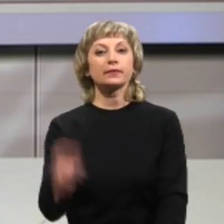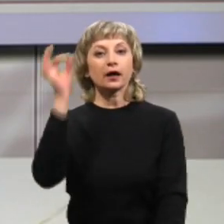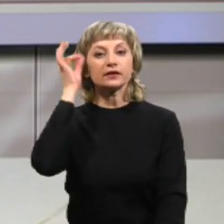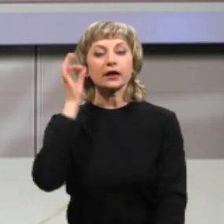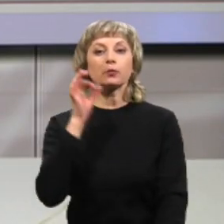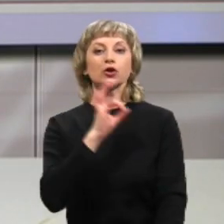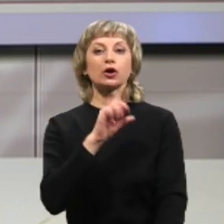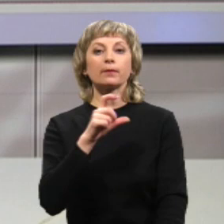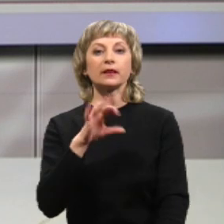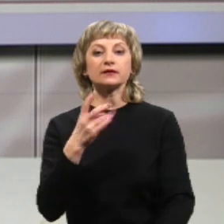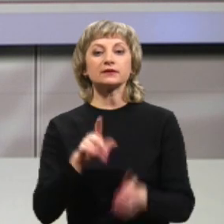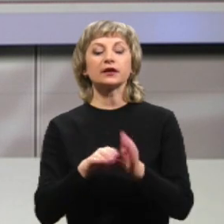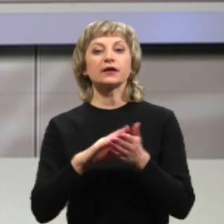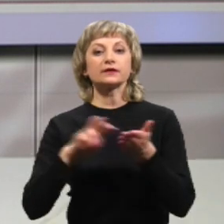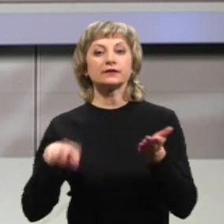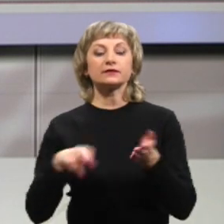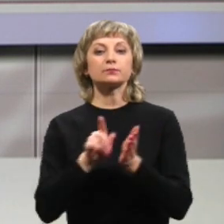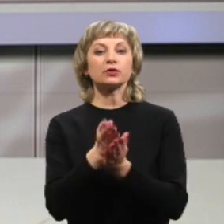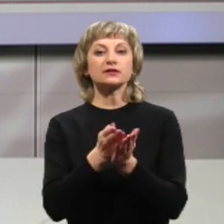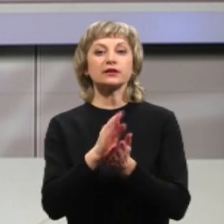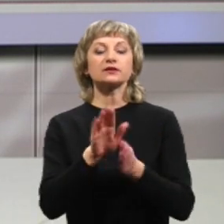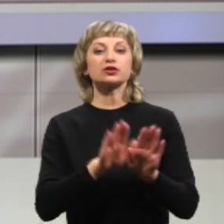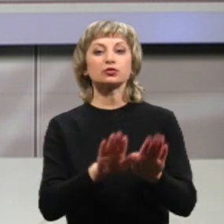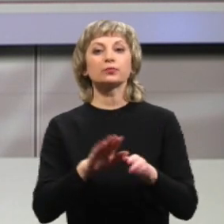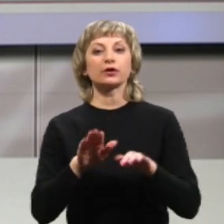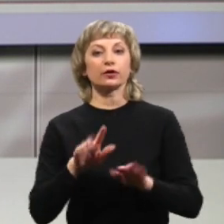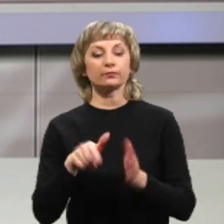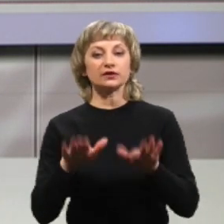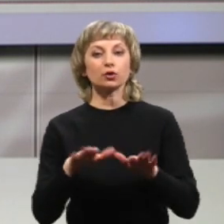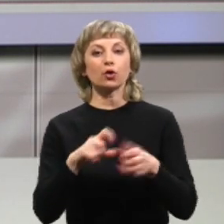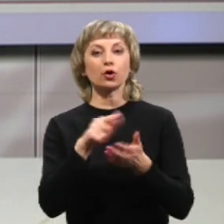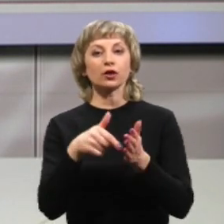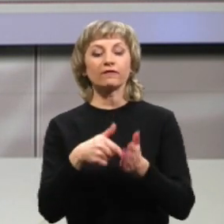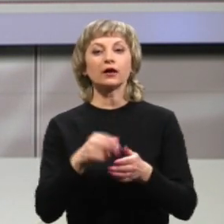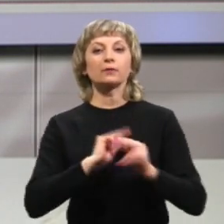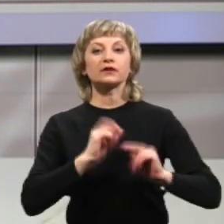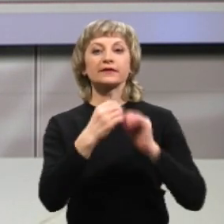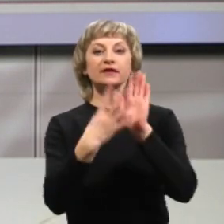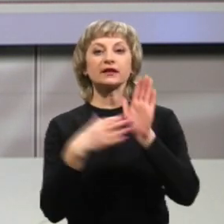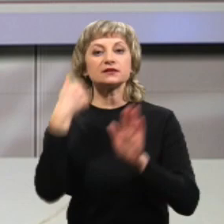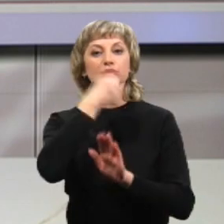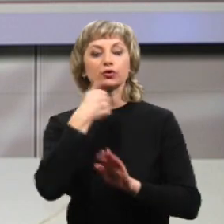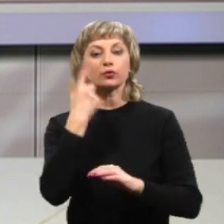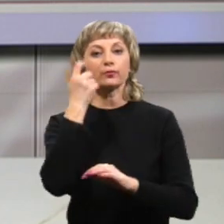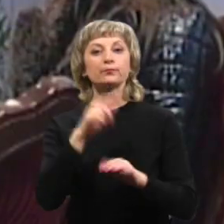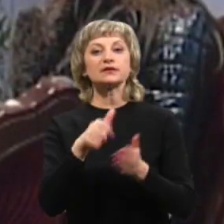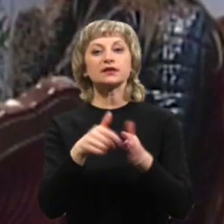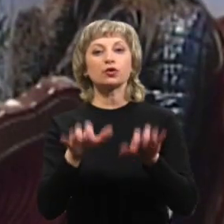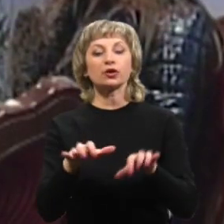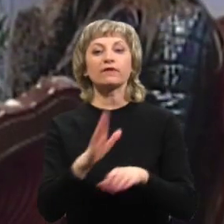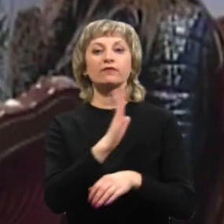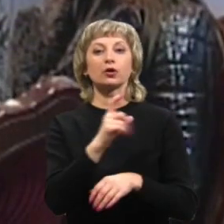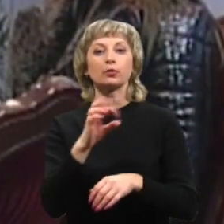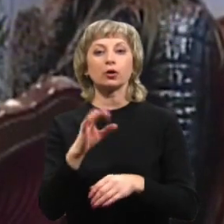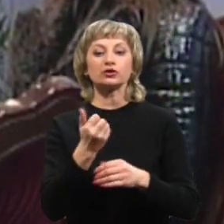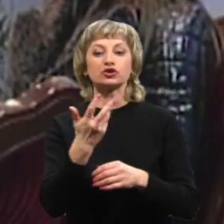Нагадаємо, Олексій Хмелецький йде з посади заступника міського голови Рівного. На ній він працював 19 років. Як повідомив міський голова Володимир Хомко, через